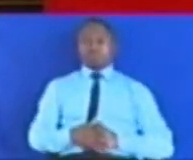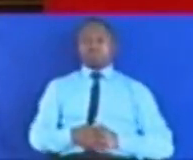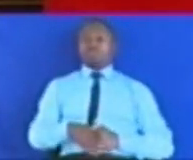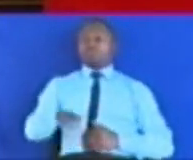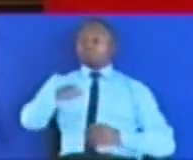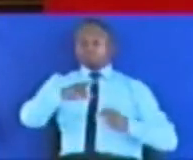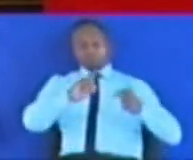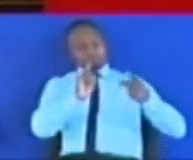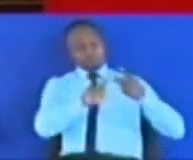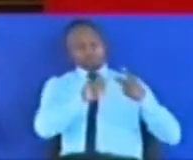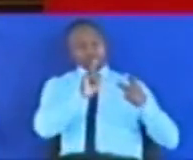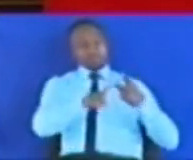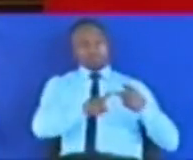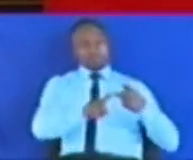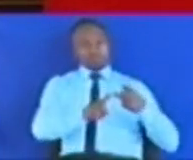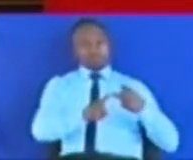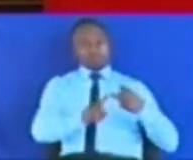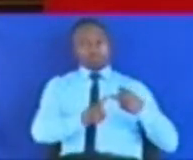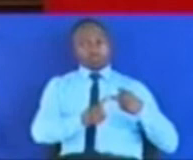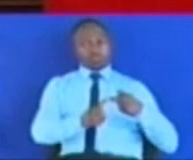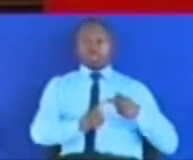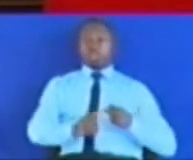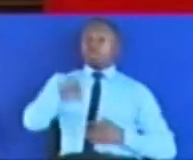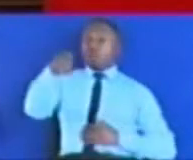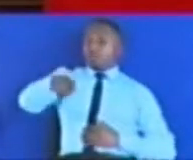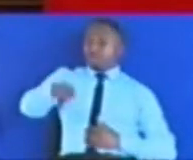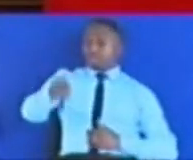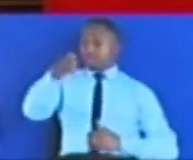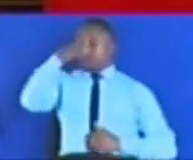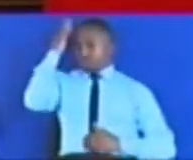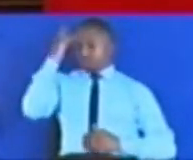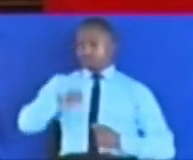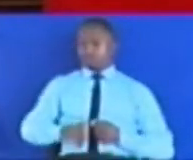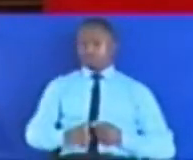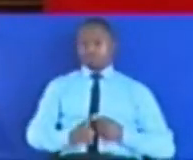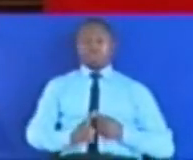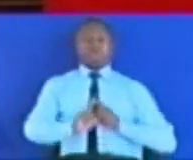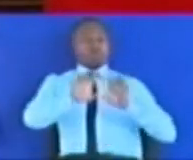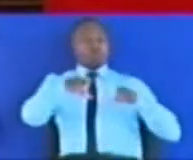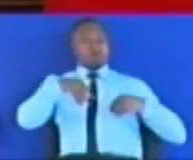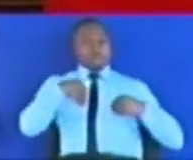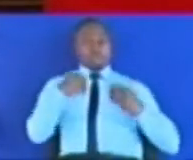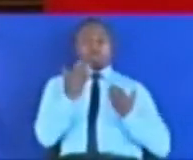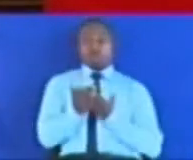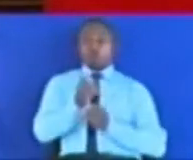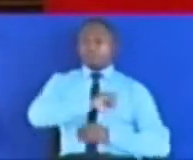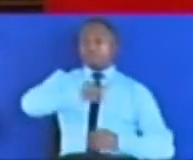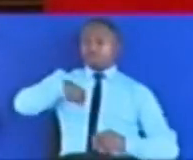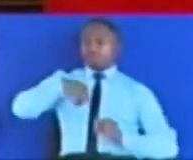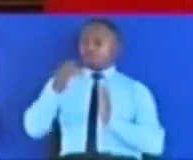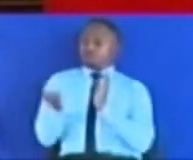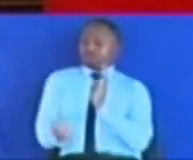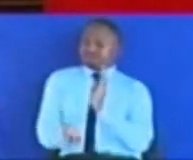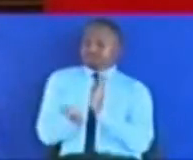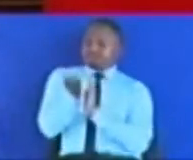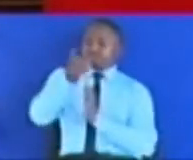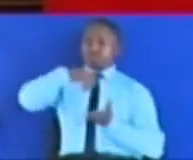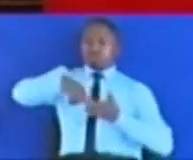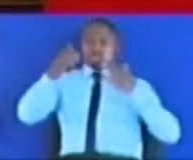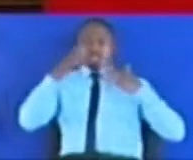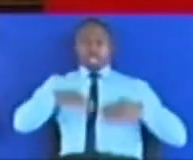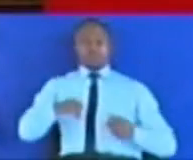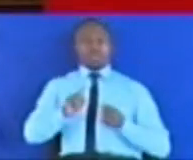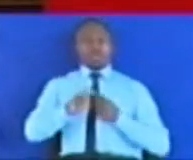eneo la pili, Mheshimiwa Naibu Spika, nipongeze serikali kwa kukubali ombi letu la kupandisha kituo cha afya cha Bwisia